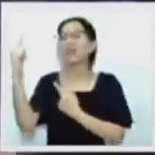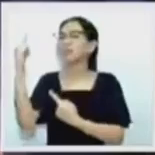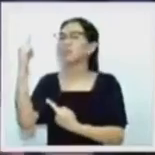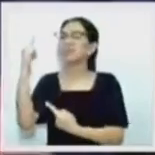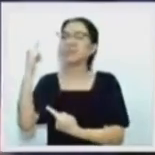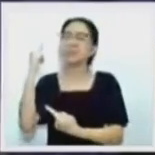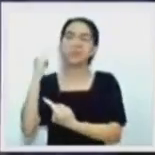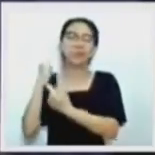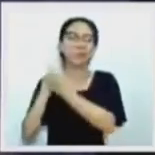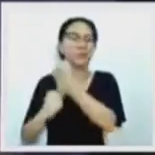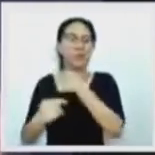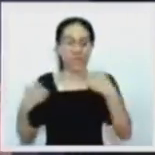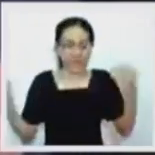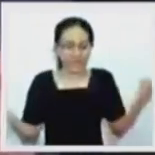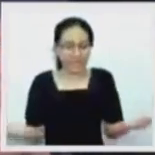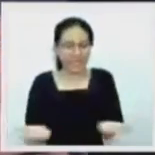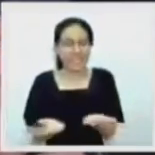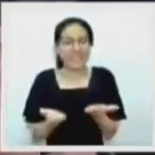padabot